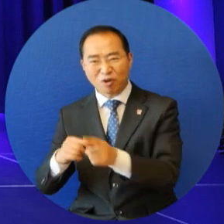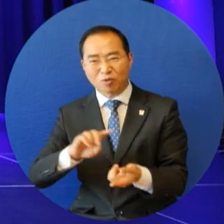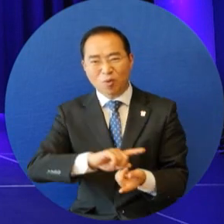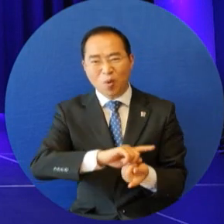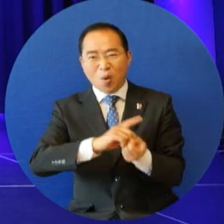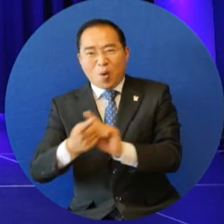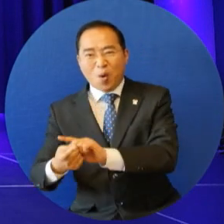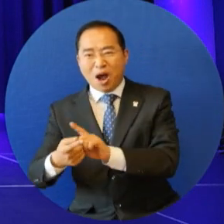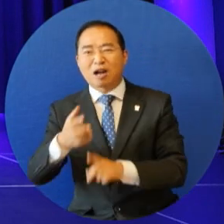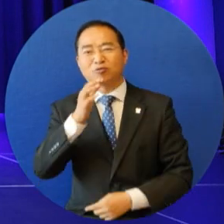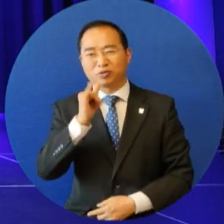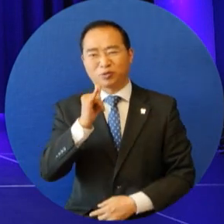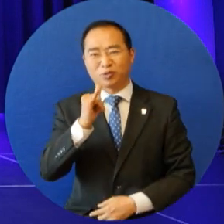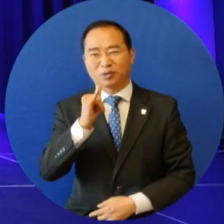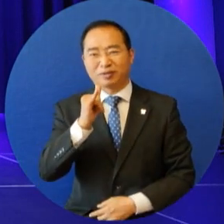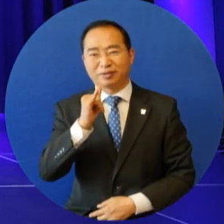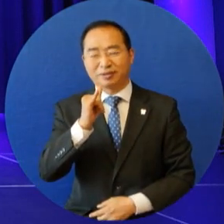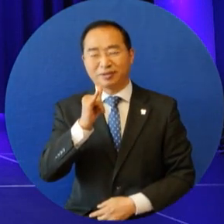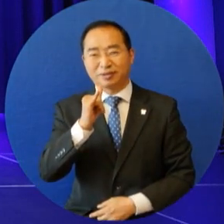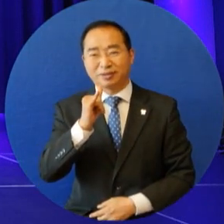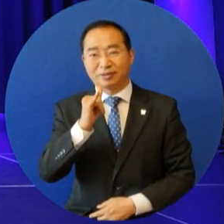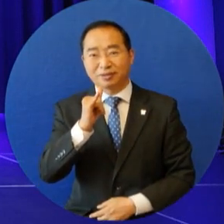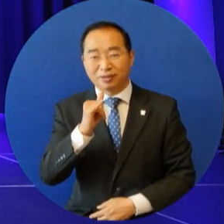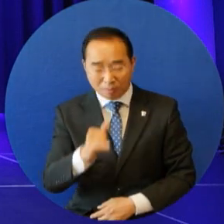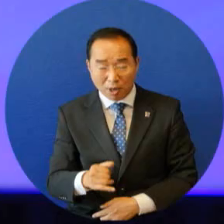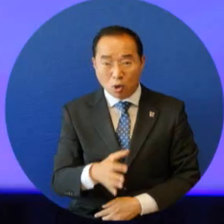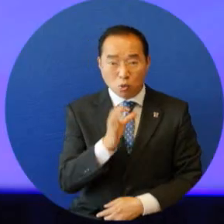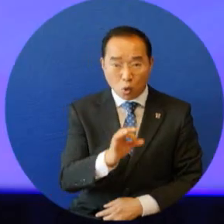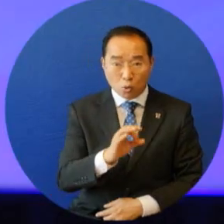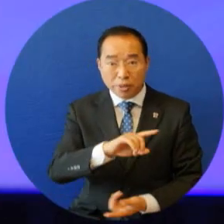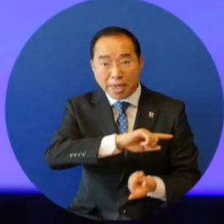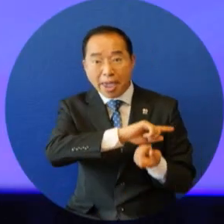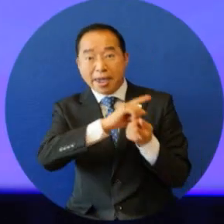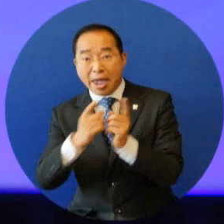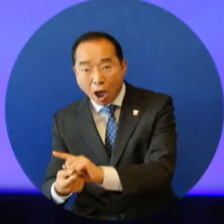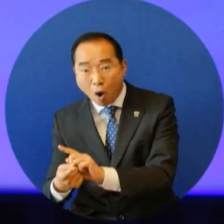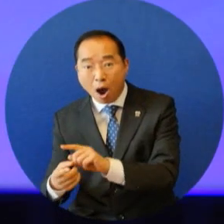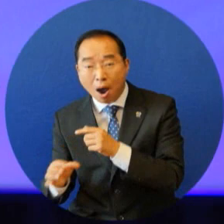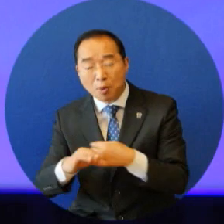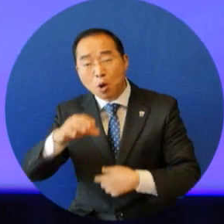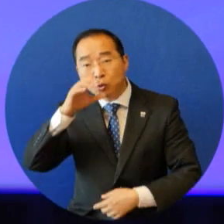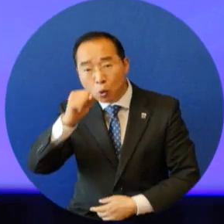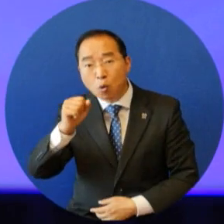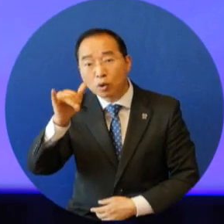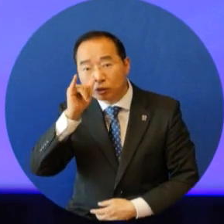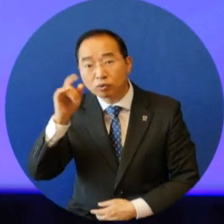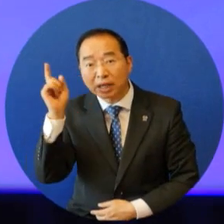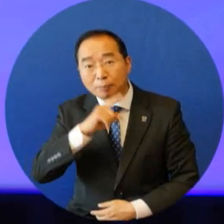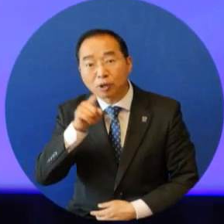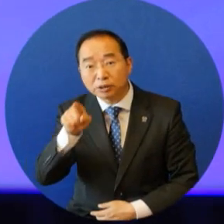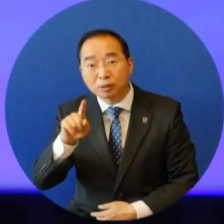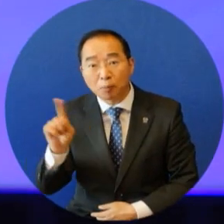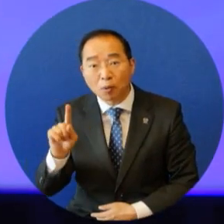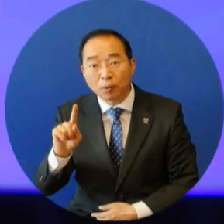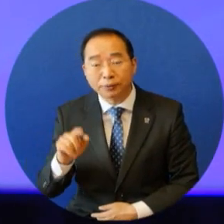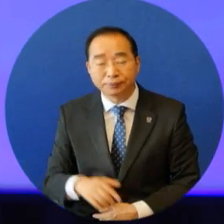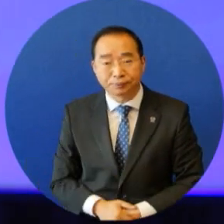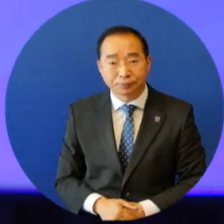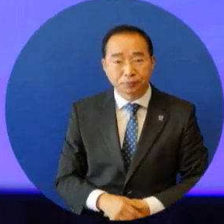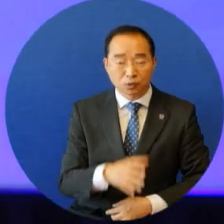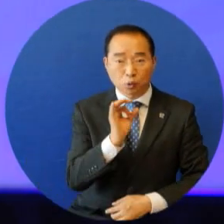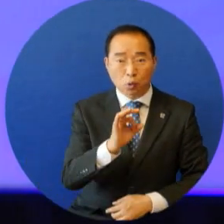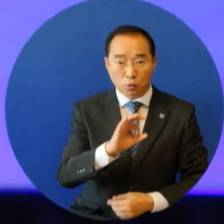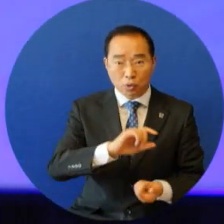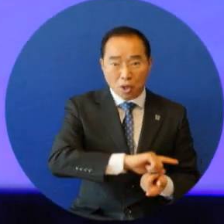모릅니다. 그러면은 사실은 전격적인 화폐 개혁이 돼요. 그런데 화폐 개혁이 갖는 장단점이 있는데,